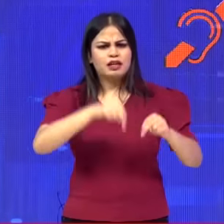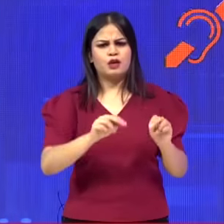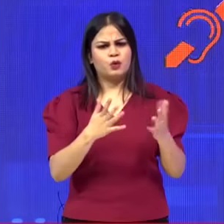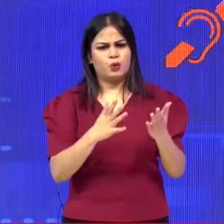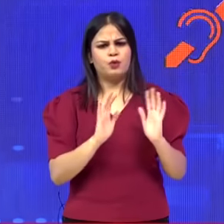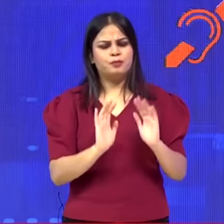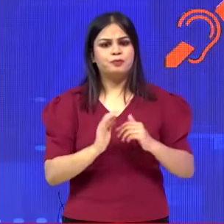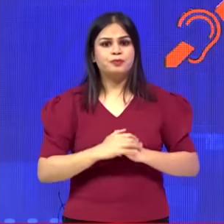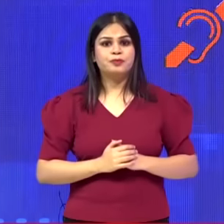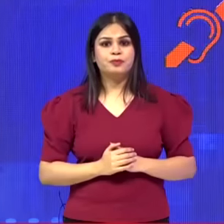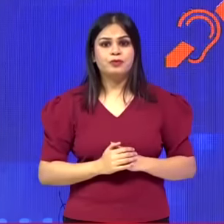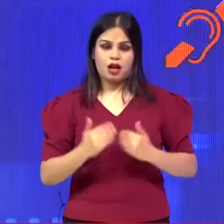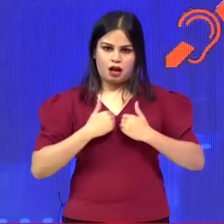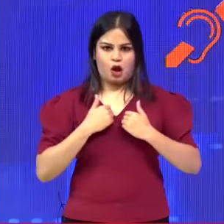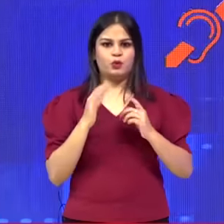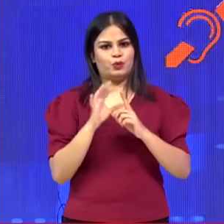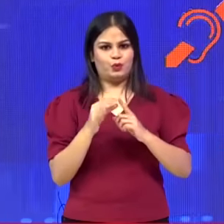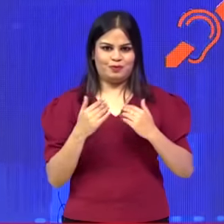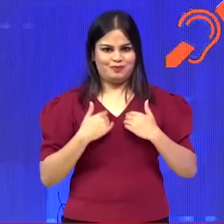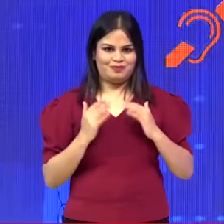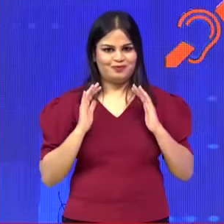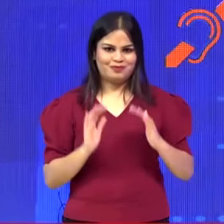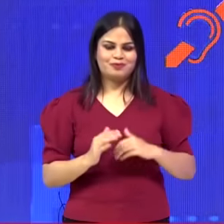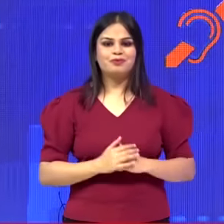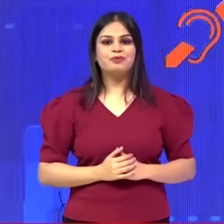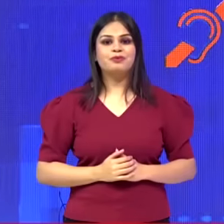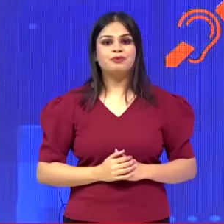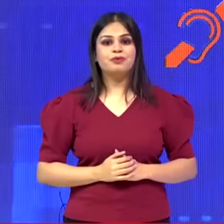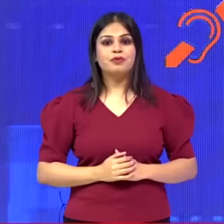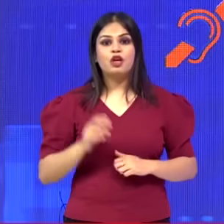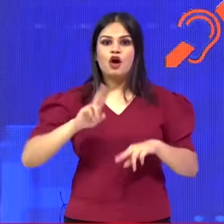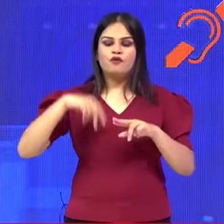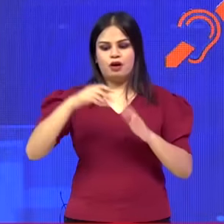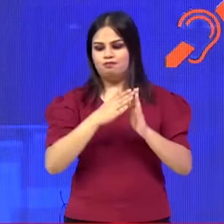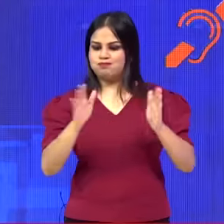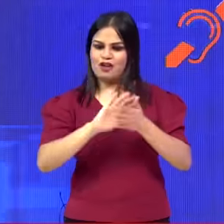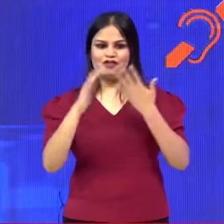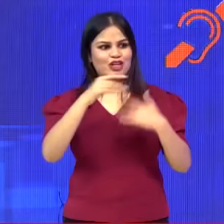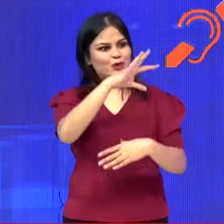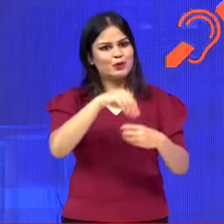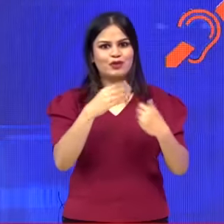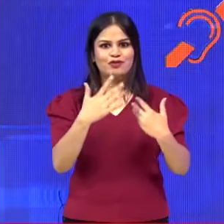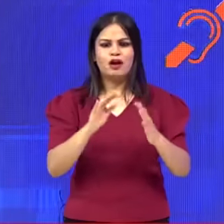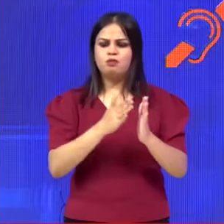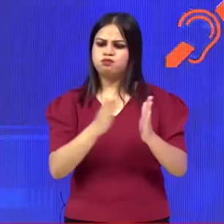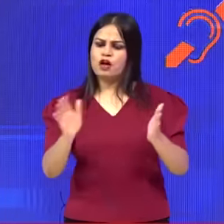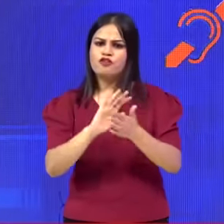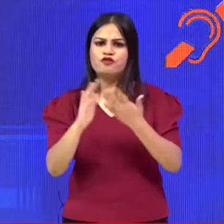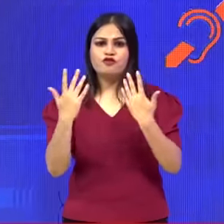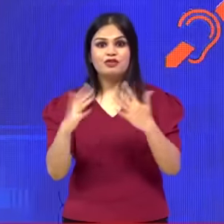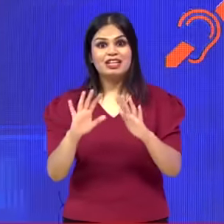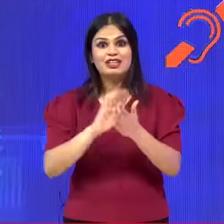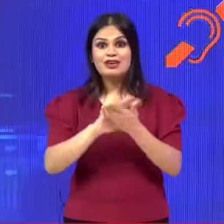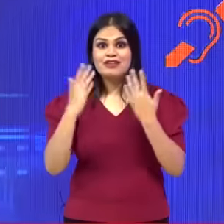हाँ मैं करूँगा। तो पिक्चर कंप्लीट हो गई और जैसे कंप्लीट हुआ एक